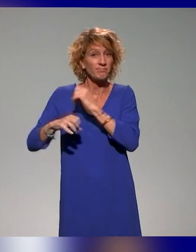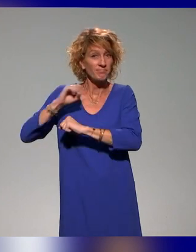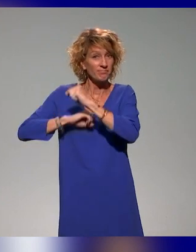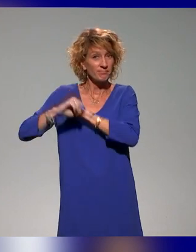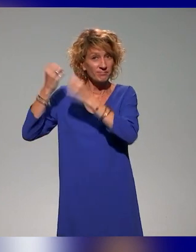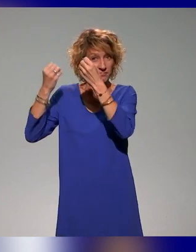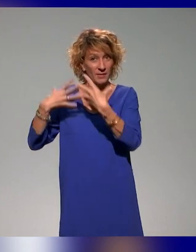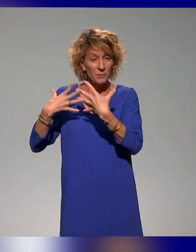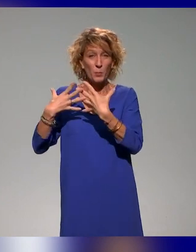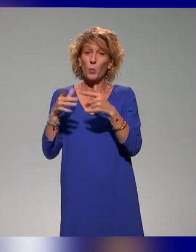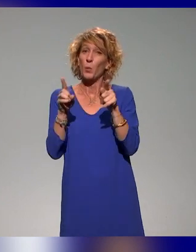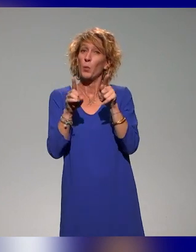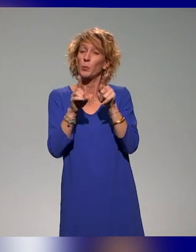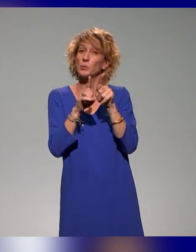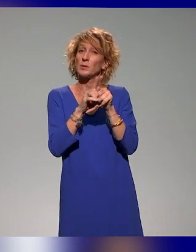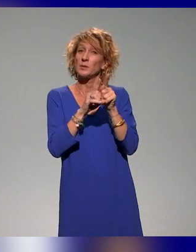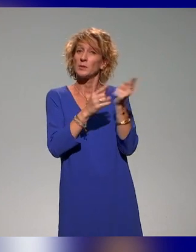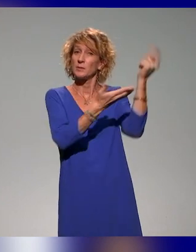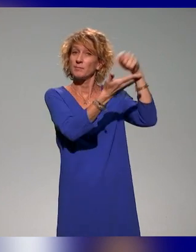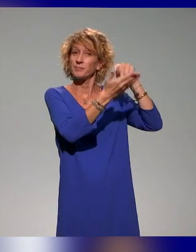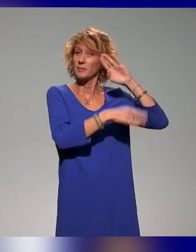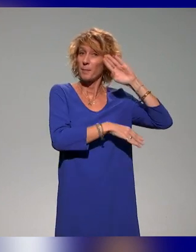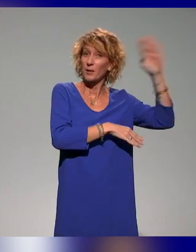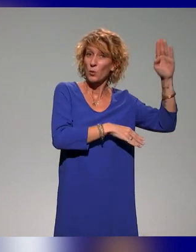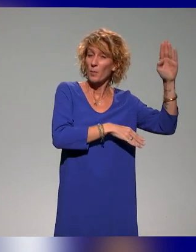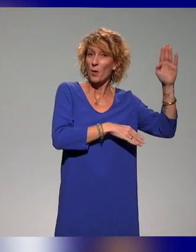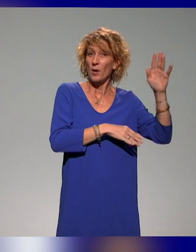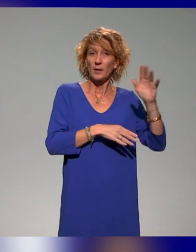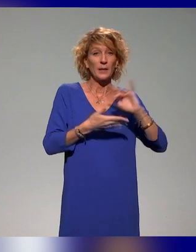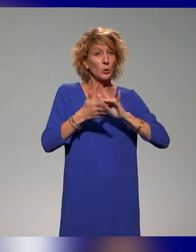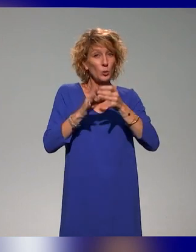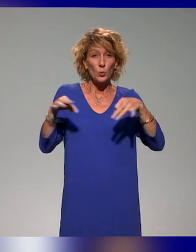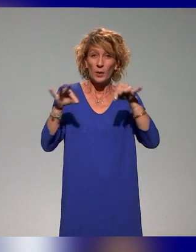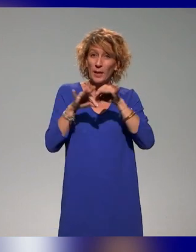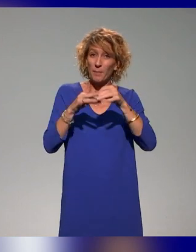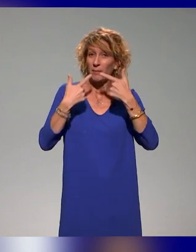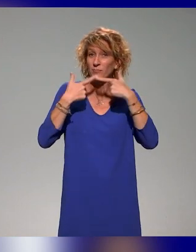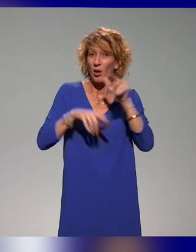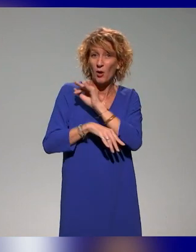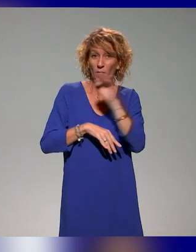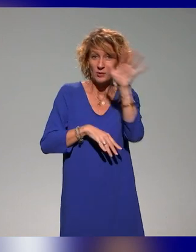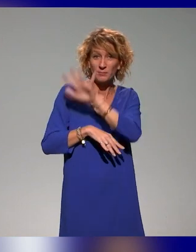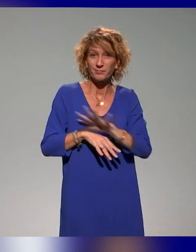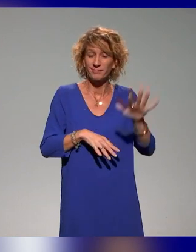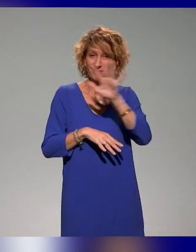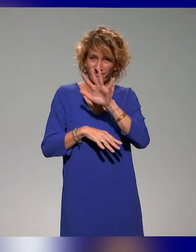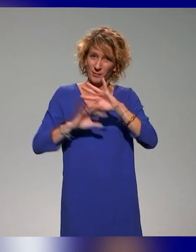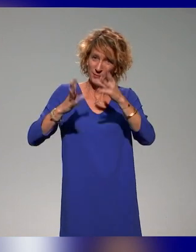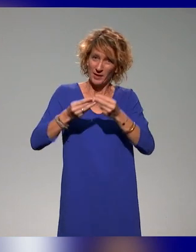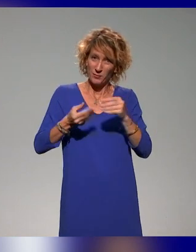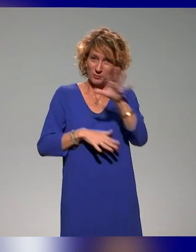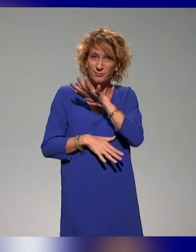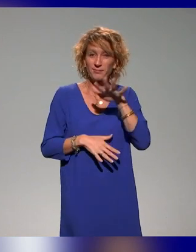La Réunion, mais aussi de métropole et de partout dans la francophonie. Donc, bienvenue à toutes et tous. Donc, cette journée de